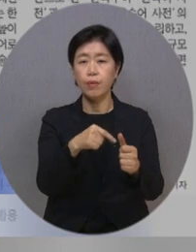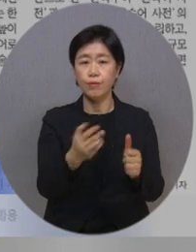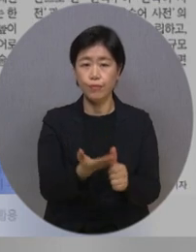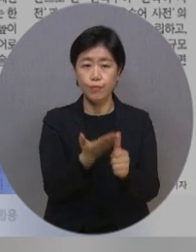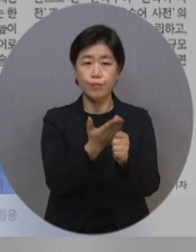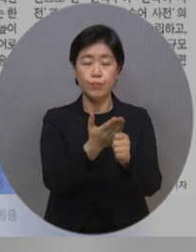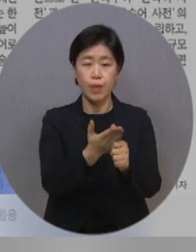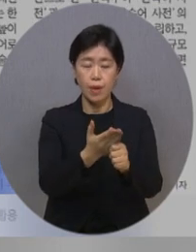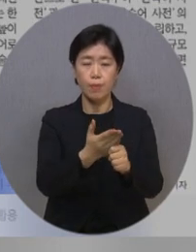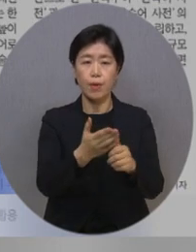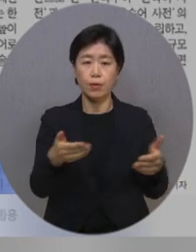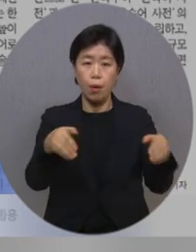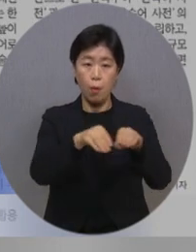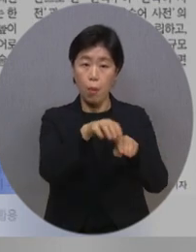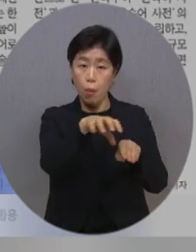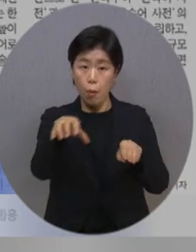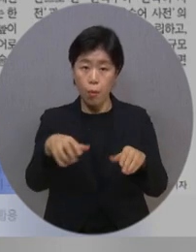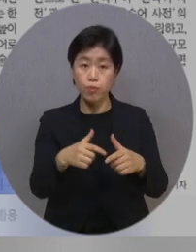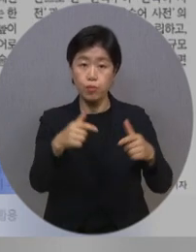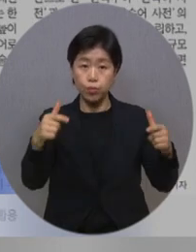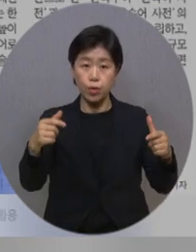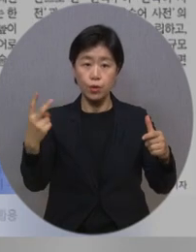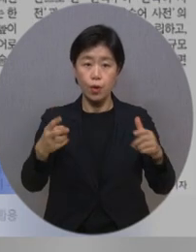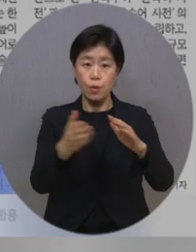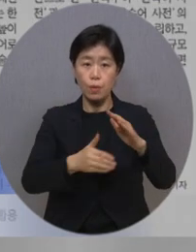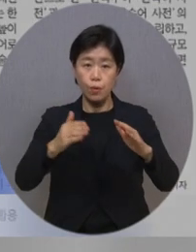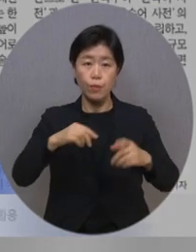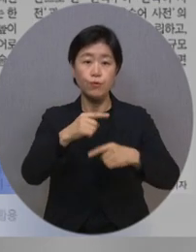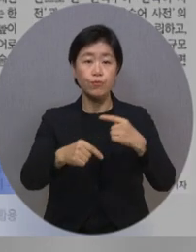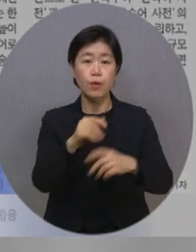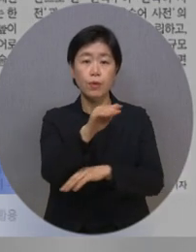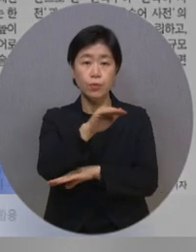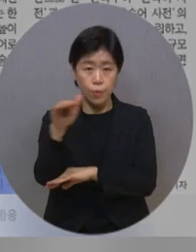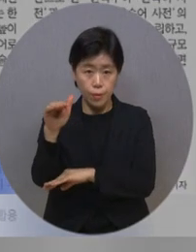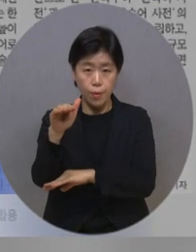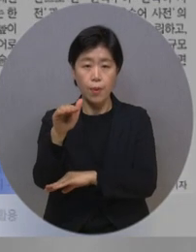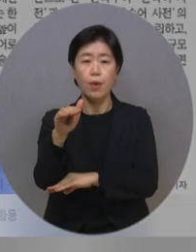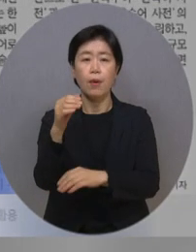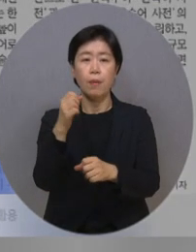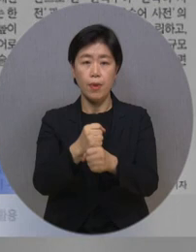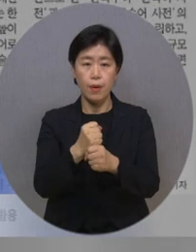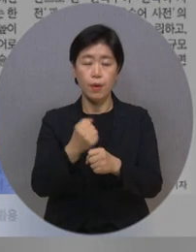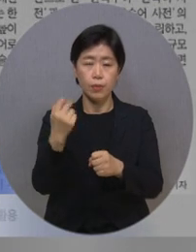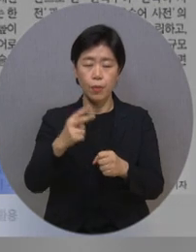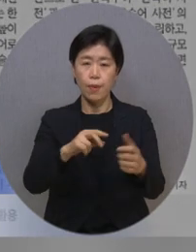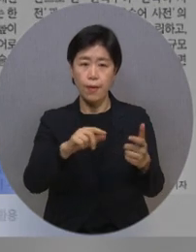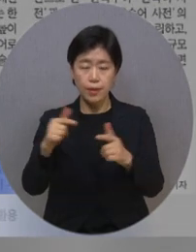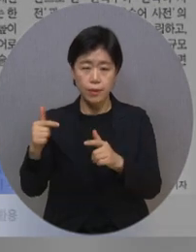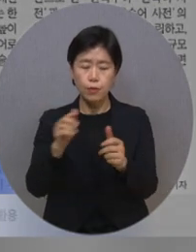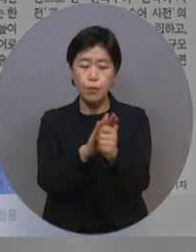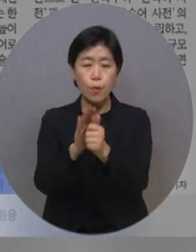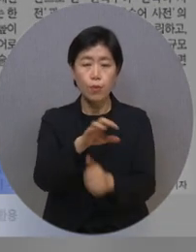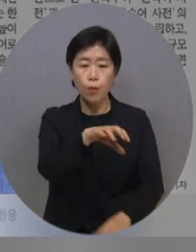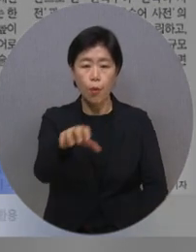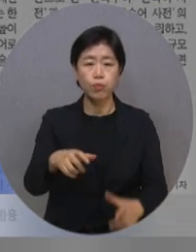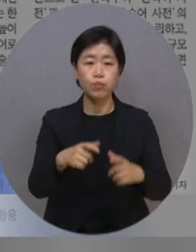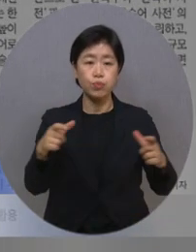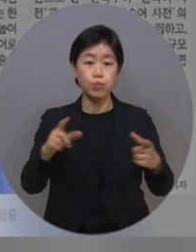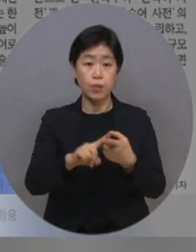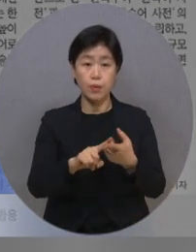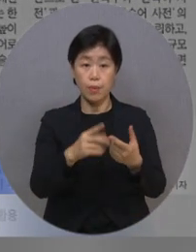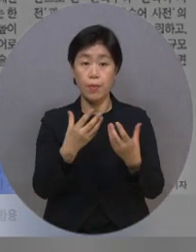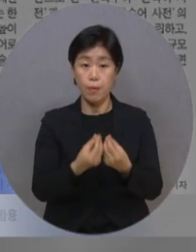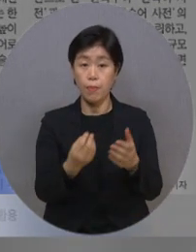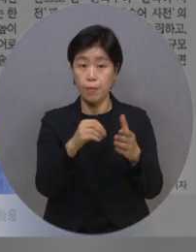공공수화통역 표준지침 마련 공공영역 수어통역 지원 범위 확대 등의 내용이 포함되어 있습니다